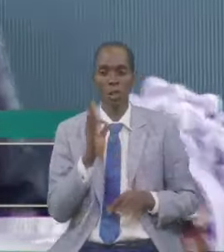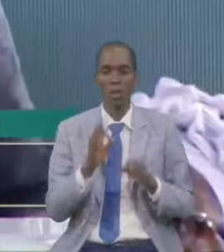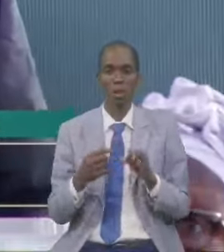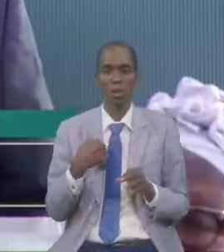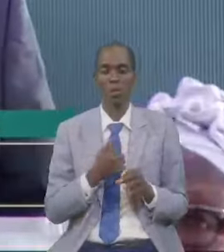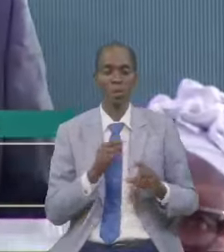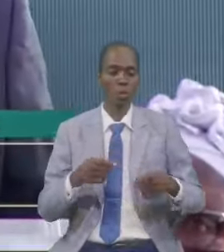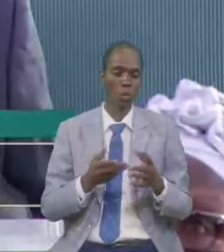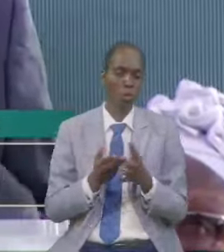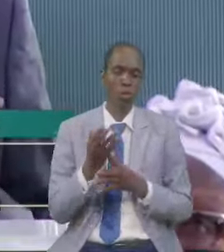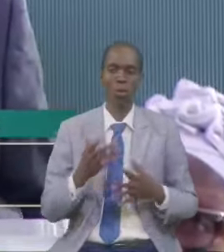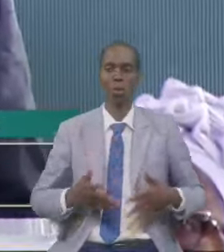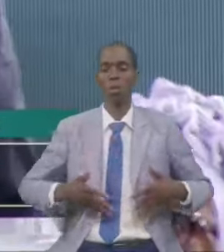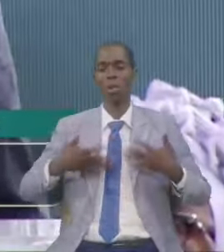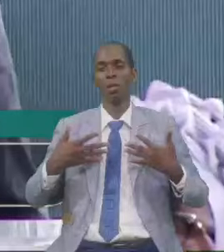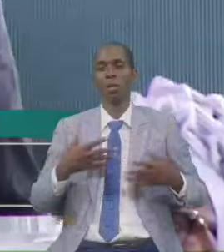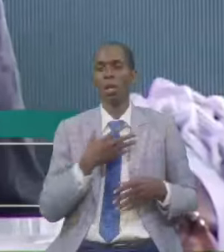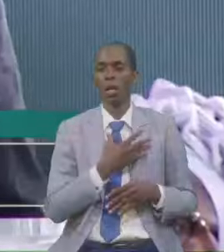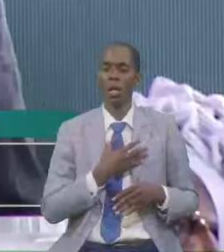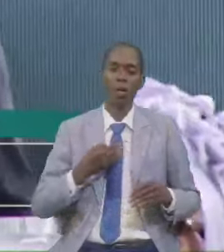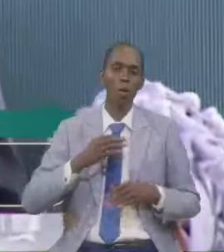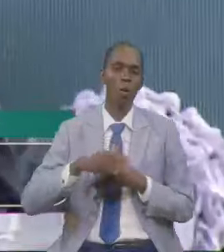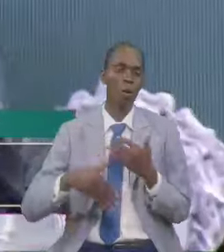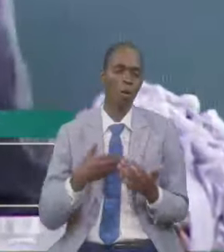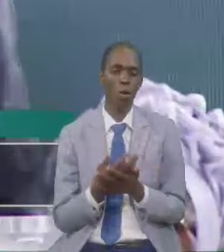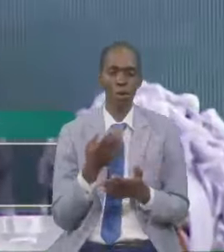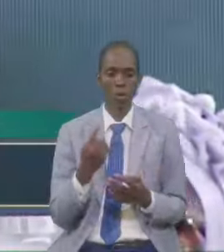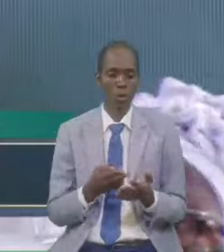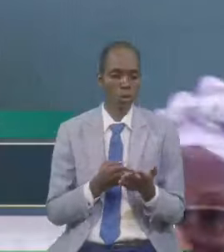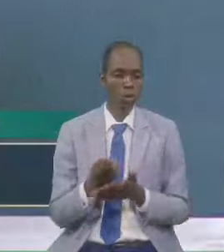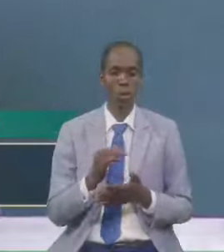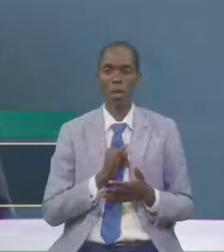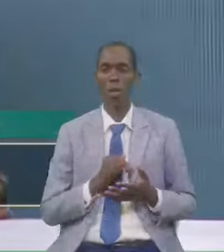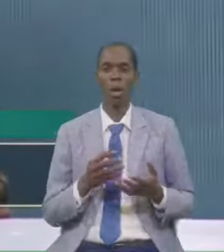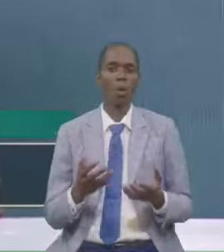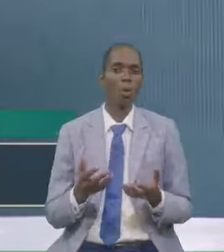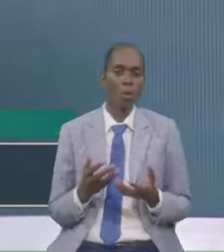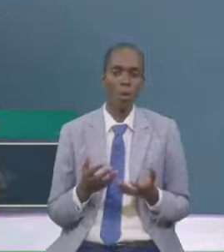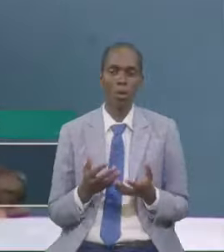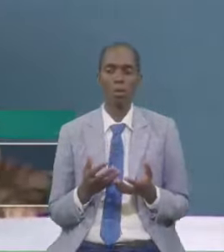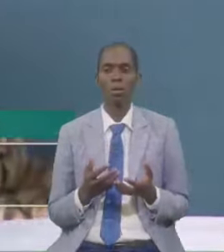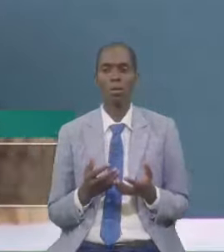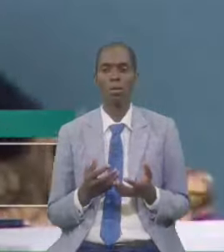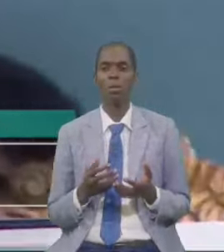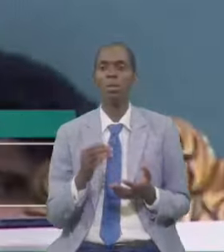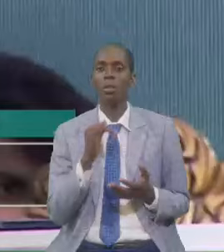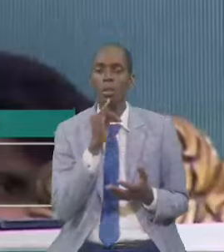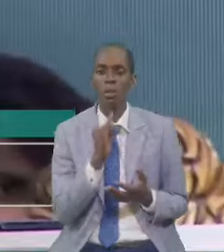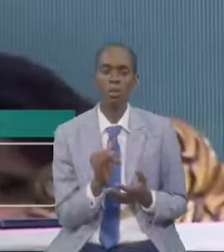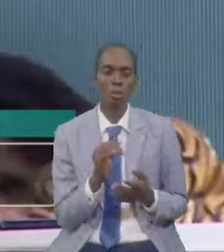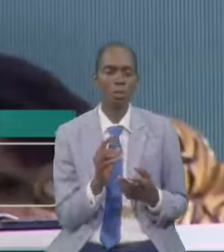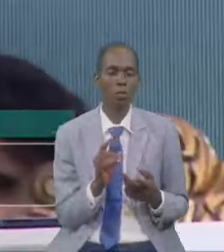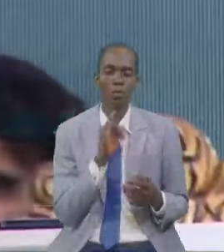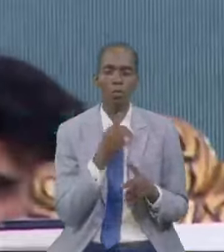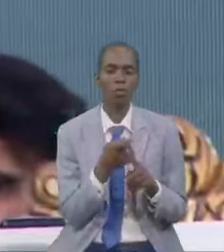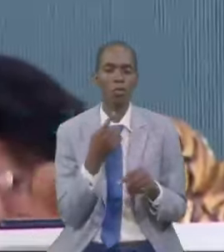ముందుకు వెళ్తే and all the truths I want, నాకు కావాల్సిన సత్యమంతా the truths of the national history, అది జాతీయ స్థాయి